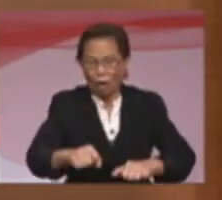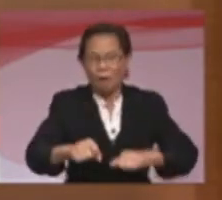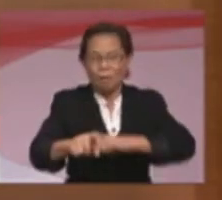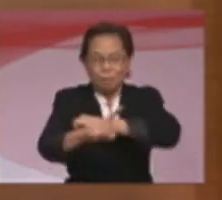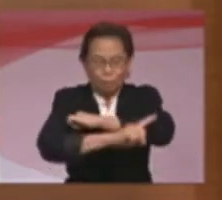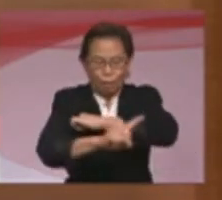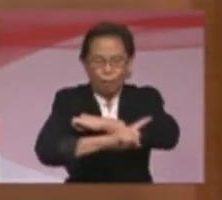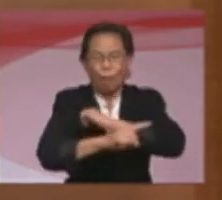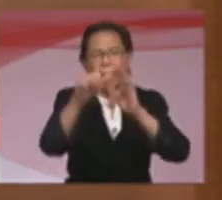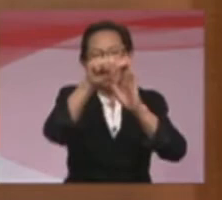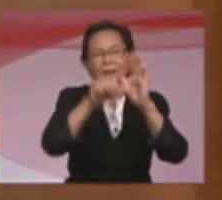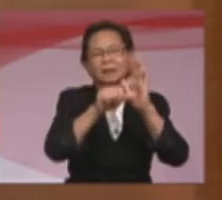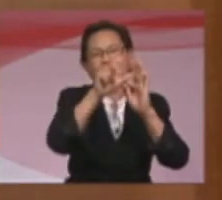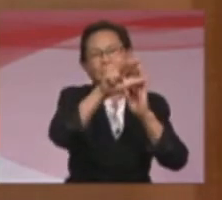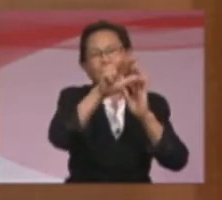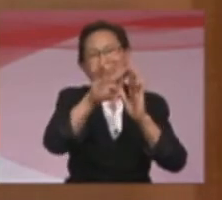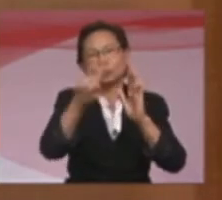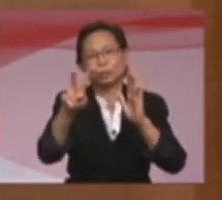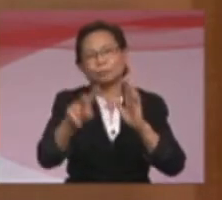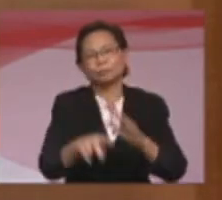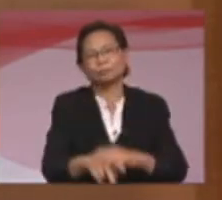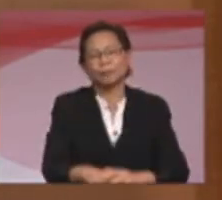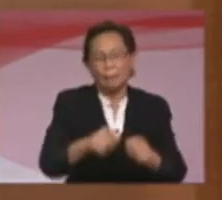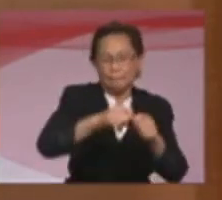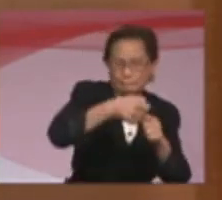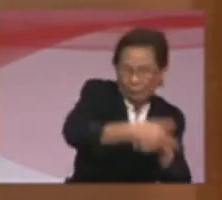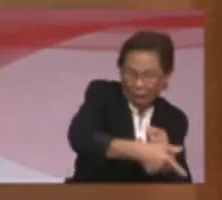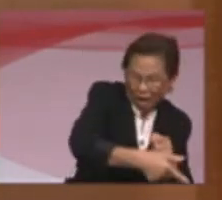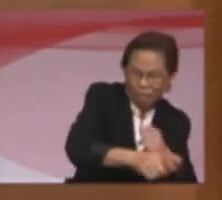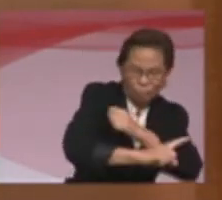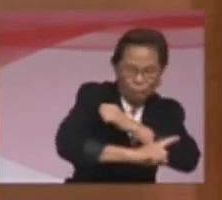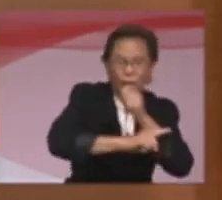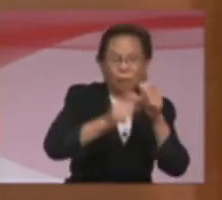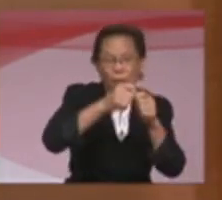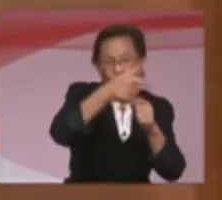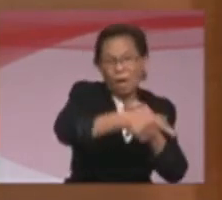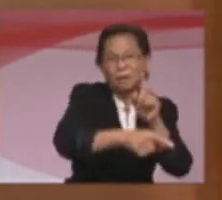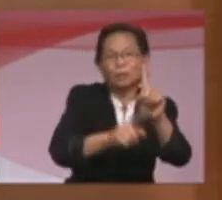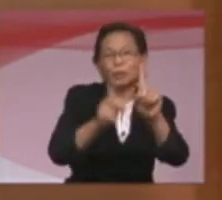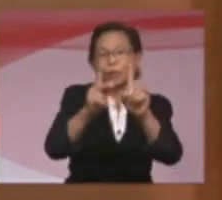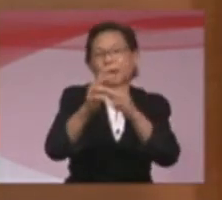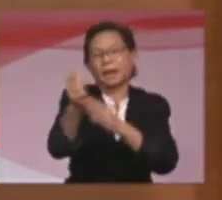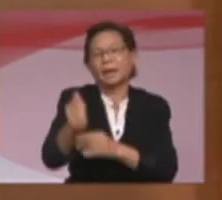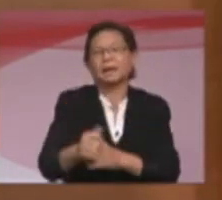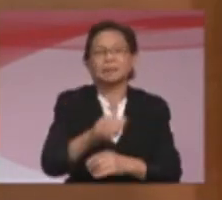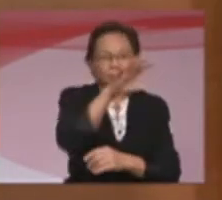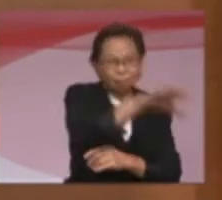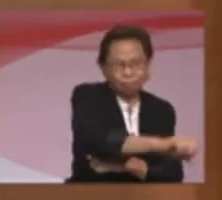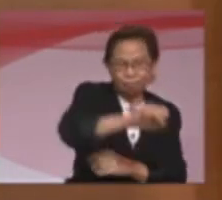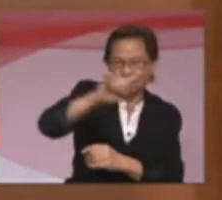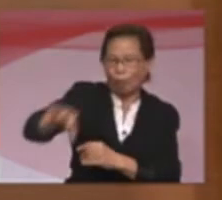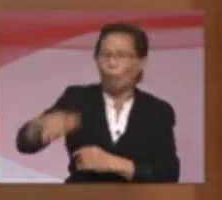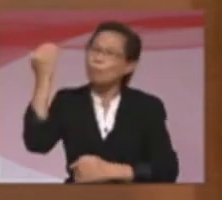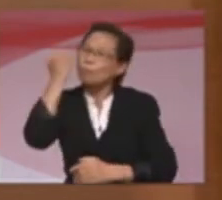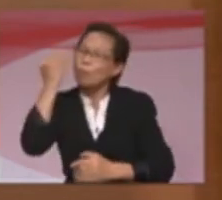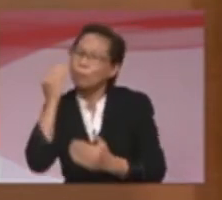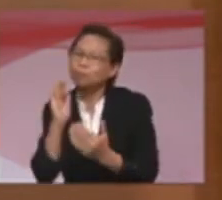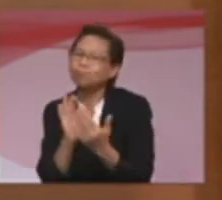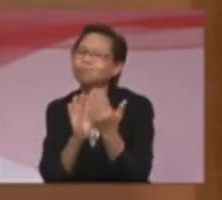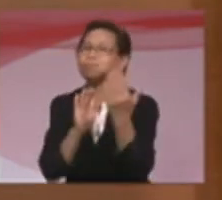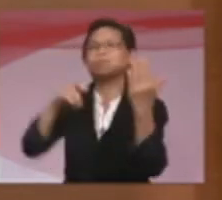bawah Akta 342 seperti kompaun 1,000, dihadapkan ke mahkamah dan